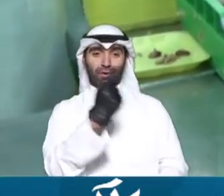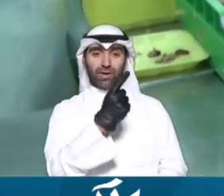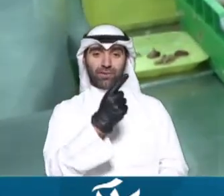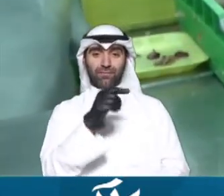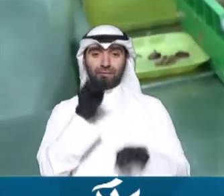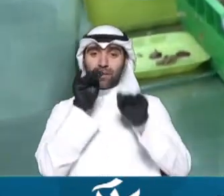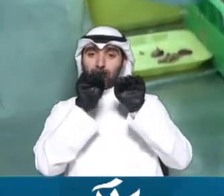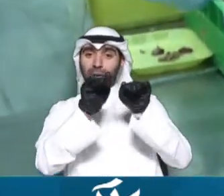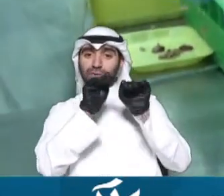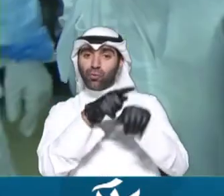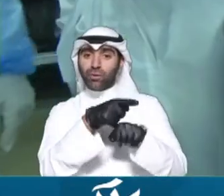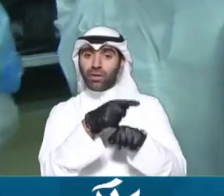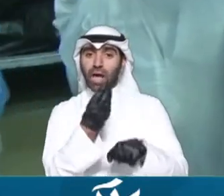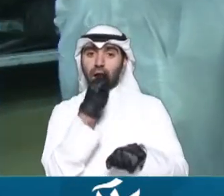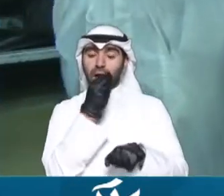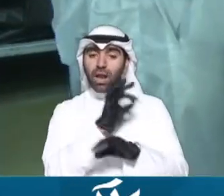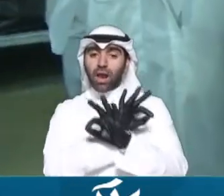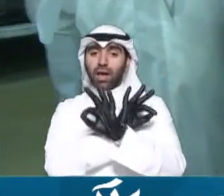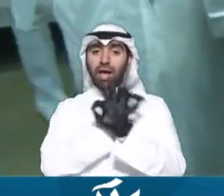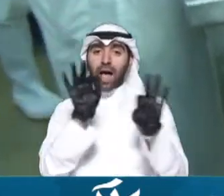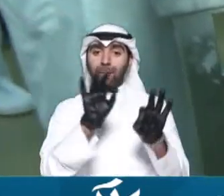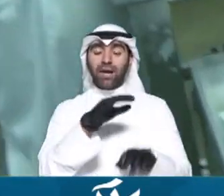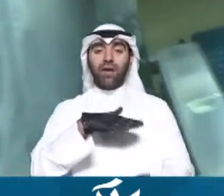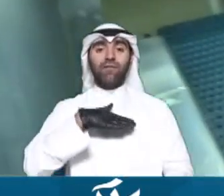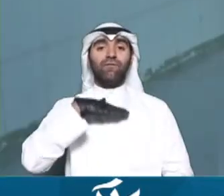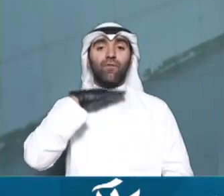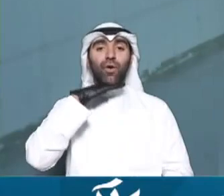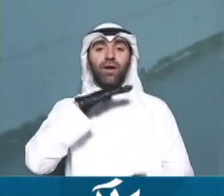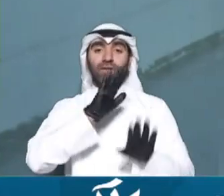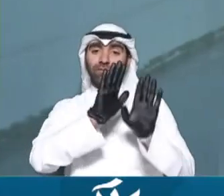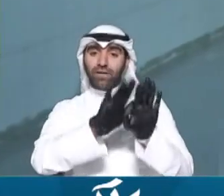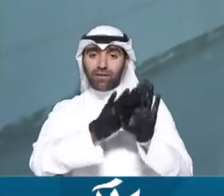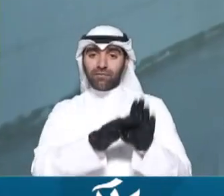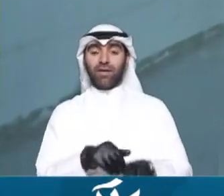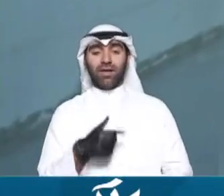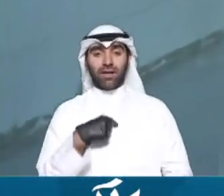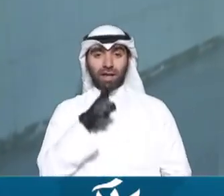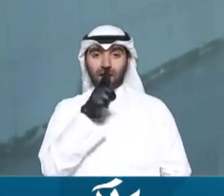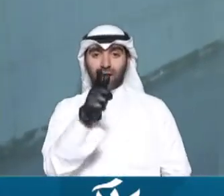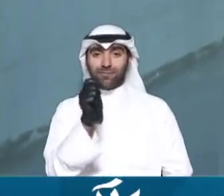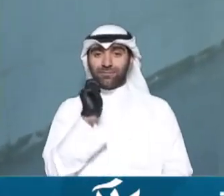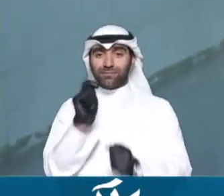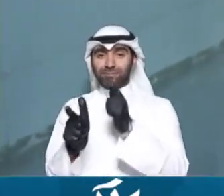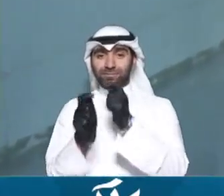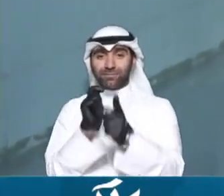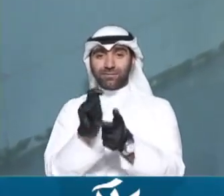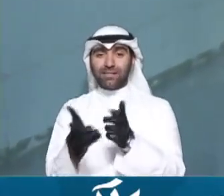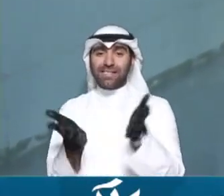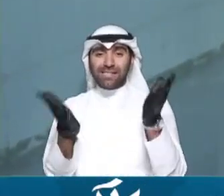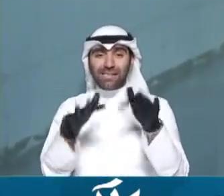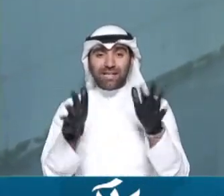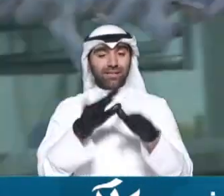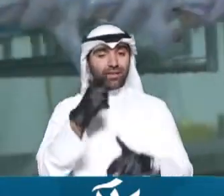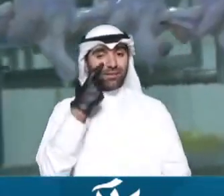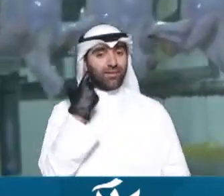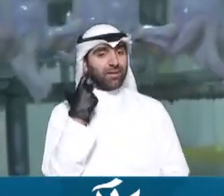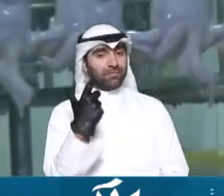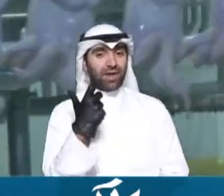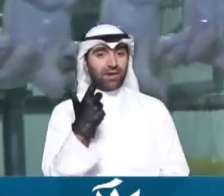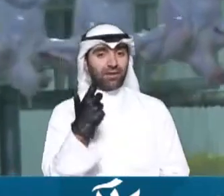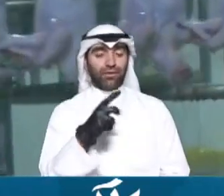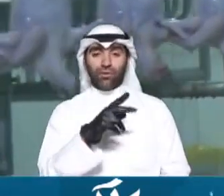الغذائي، يبقى الشعور بالمسؤولية المجتمعية المشتركة وحسن التدبير دون تبذير مطلب أساسي خلال هذه